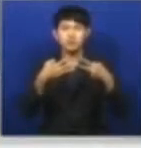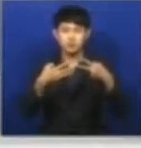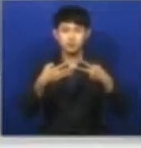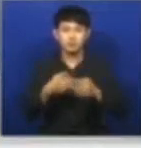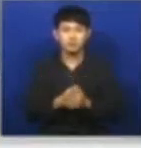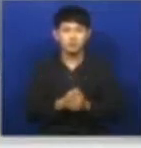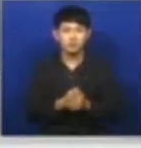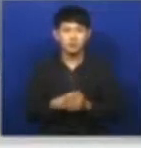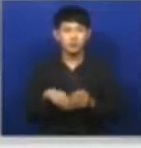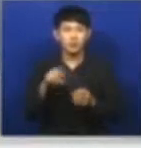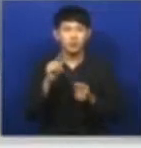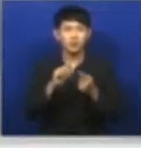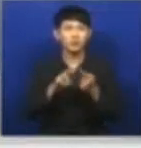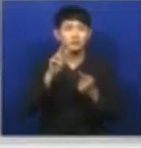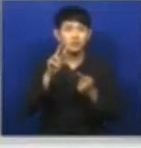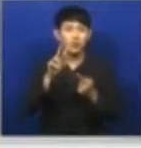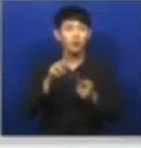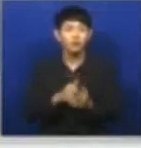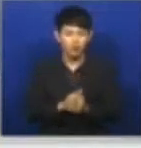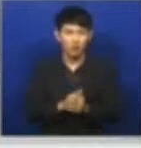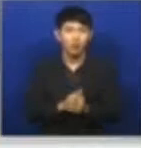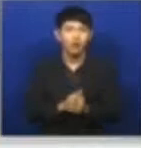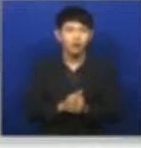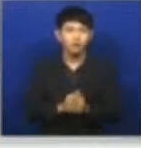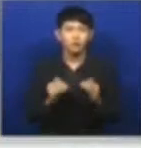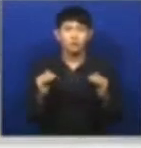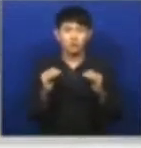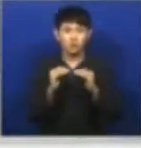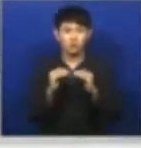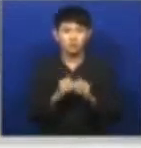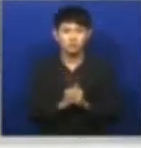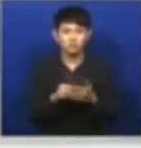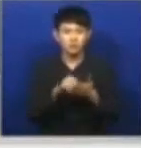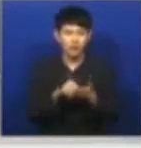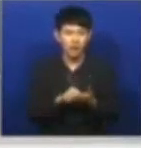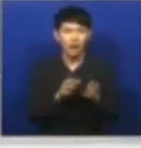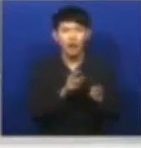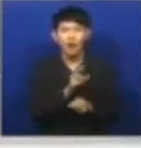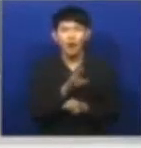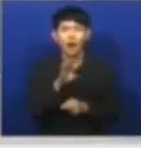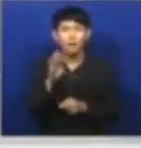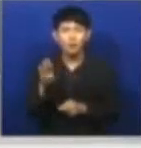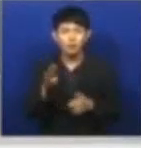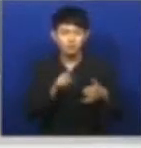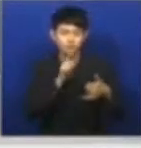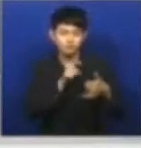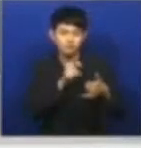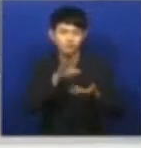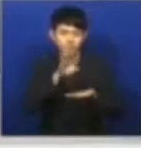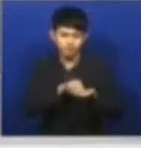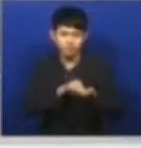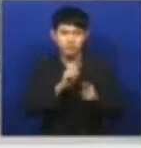4 ข้อ 5 ข้อ ข้อที่ 2ด้านกระบวนการยุติธรรมท่านบอกว่าท่านจะปรับปรุงระบบการสอบสวนให้มีการตรวจส